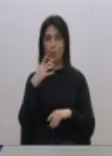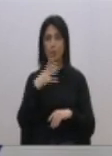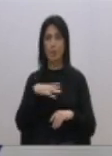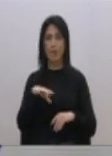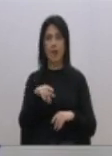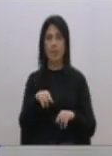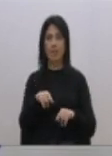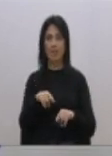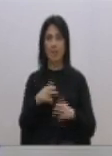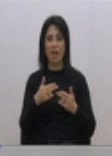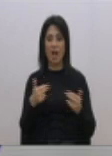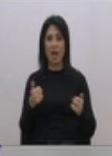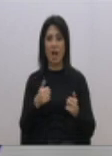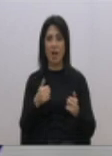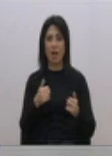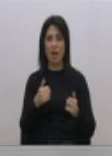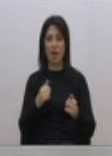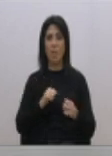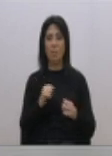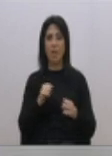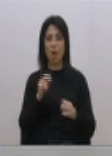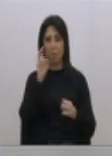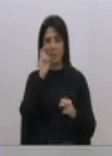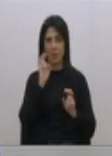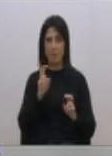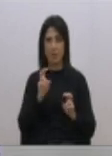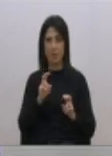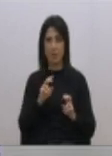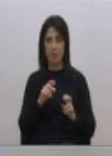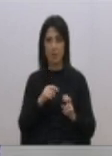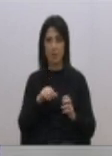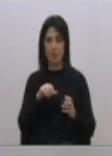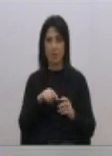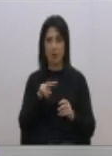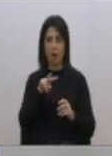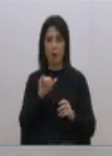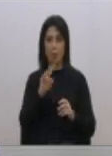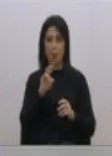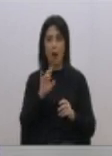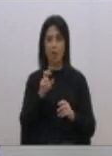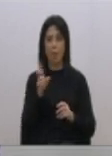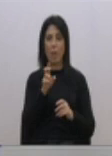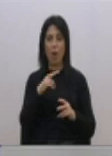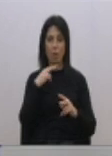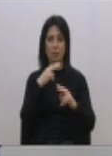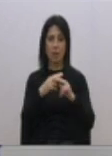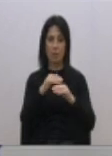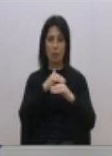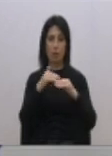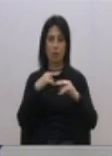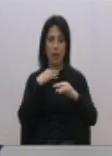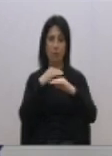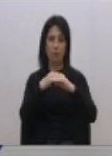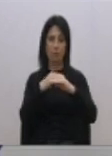საქართველო აღიარა მეგობარ სახელმწიფოდ და ჩაგვაყენა ლუკაშენკოს ბელორუსის დონეზე.